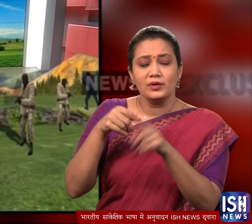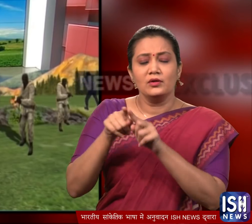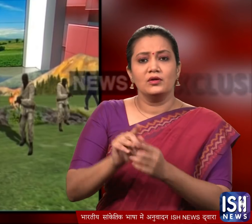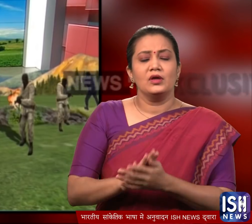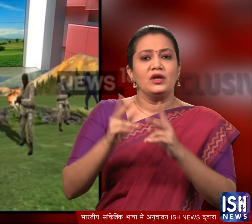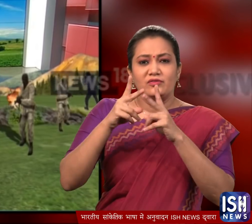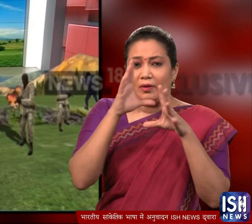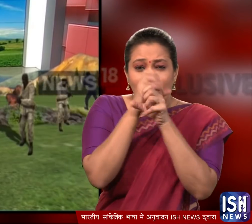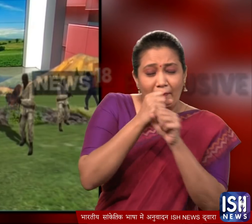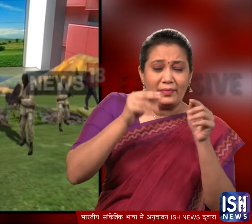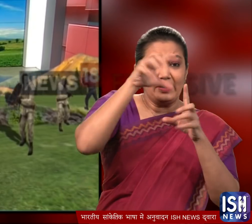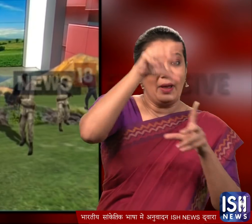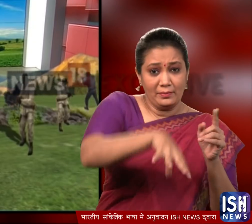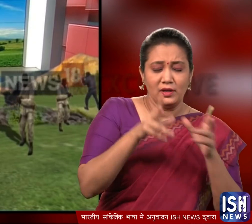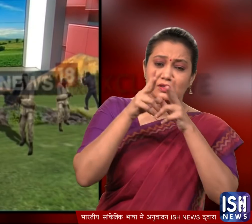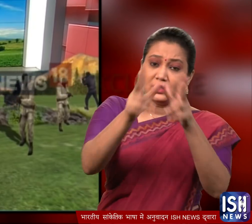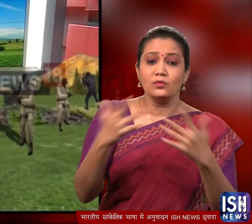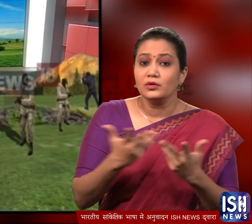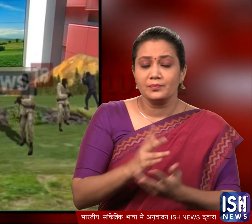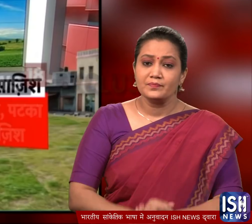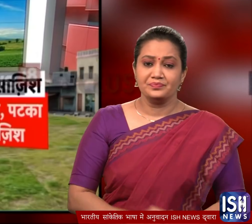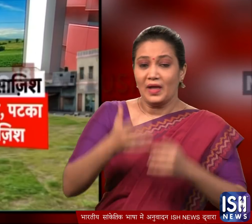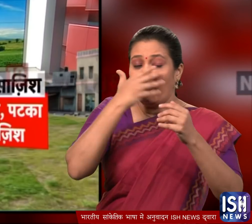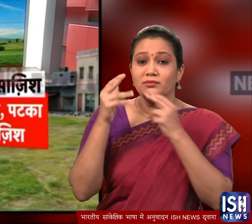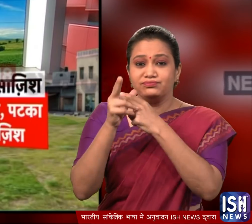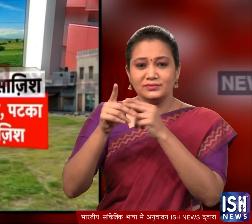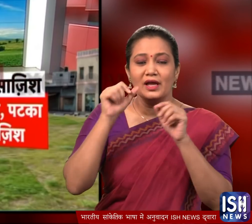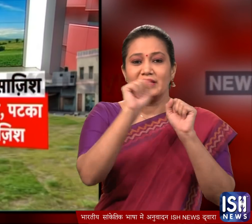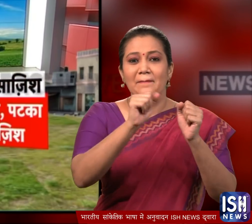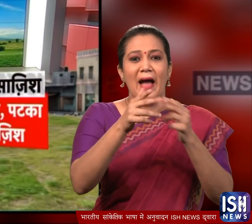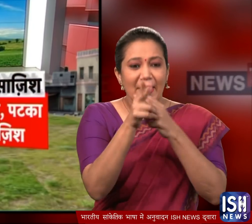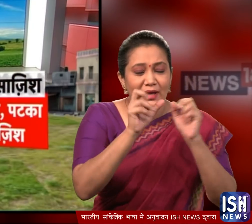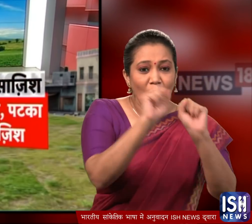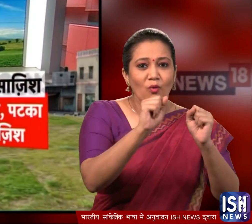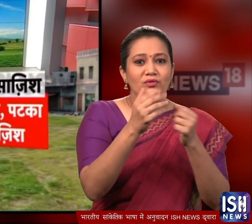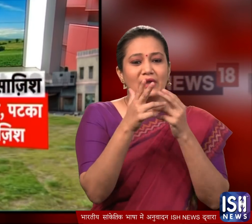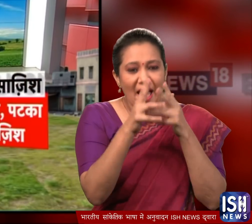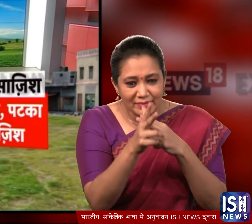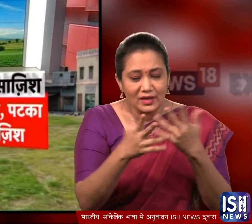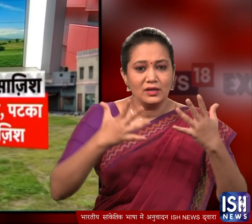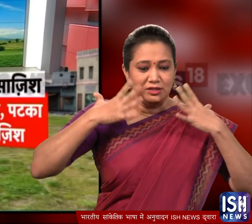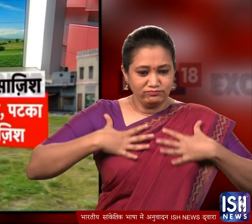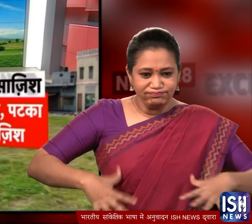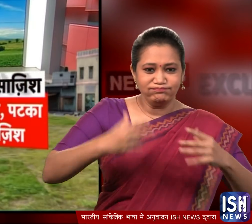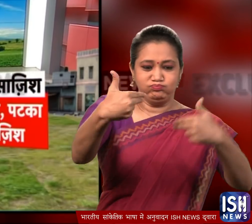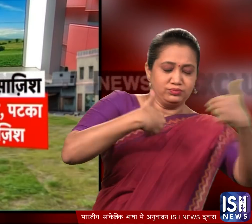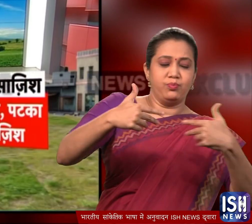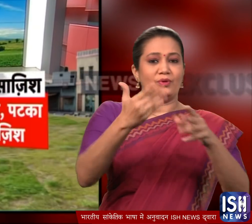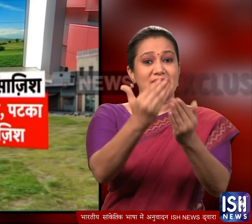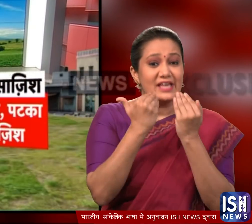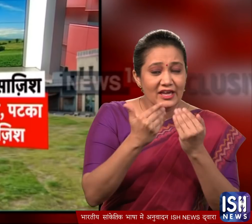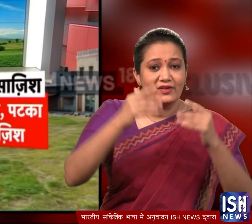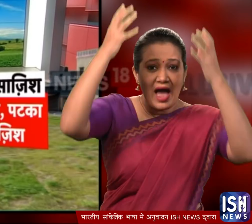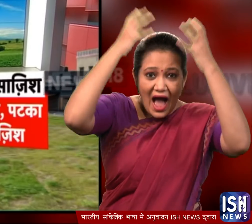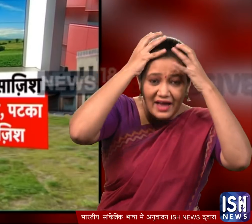भनक लगने के बाद खुफिया विभाग ने अलर्ट जारी किया है, जिसके मुताबिक आतंकियों ने सुरक्षा बल के हथियारों के साथ बुलेट प्रूफ हेलमेट, बुलेट